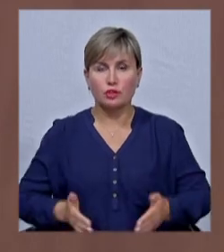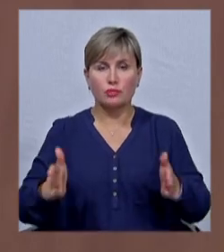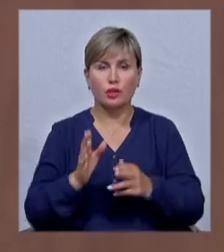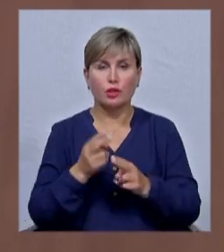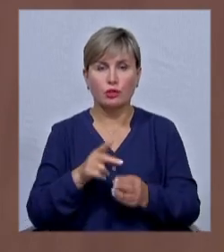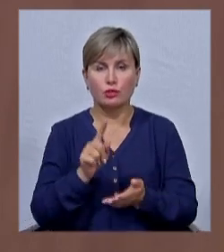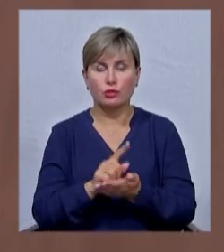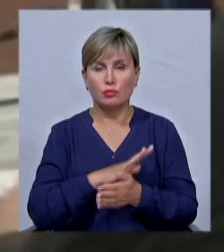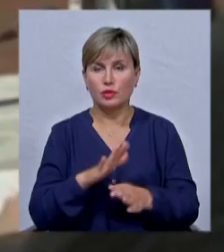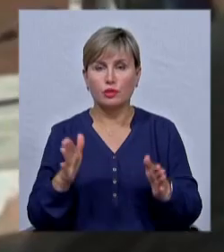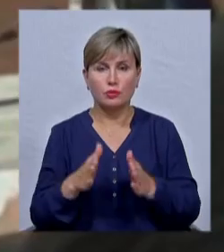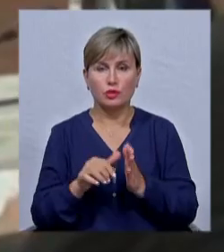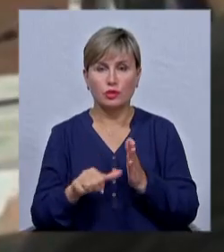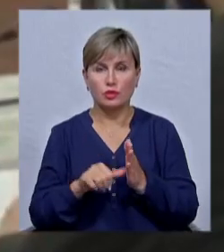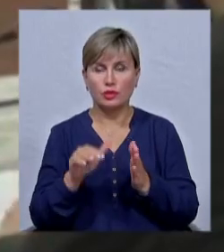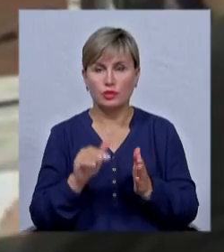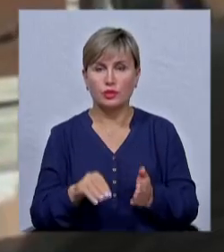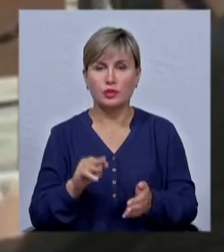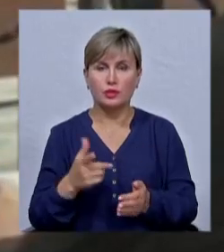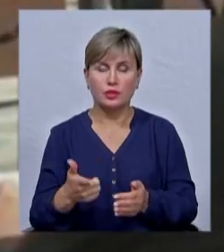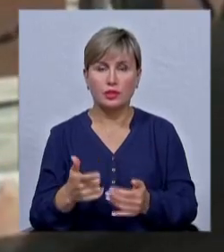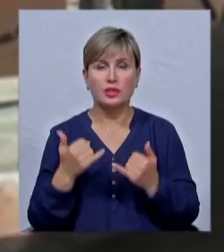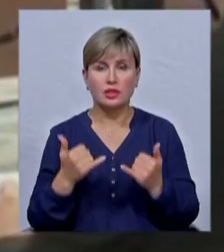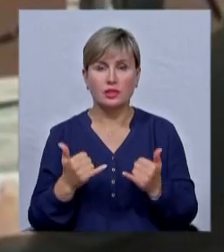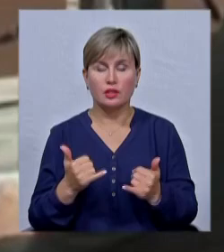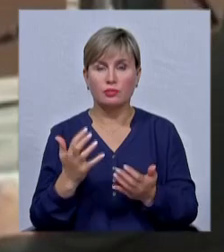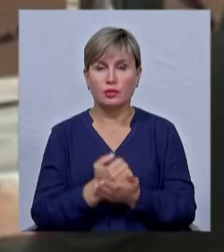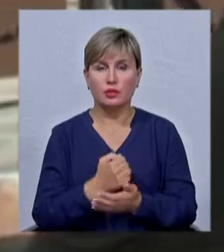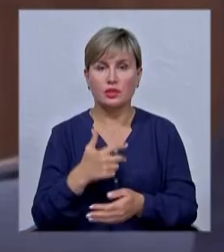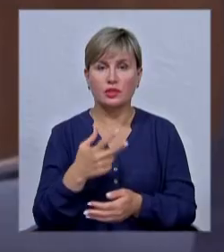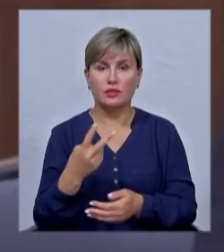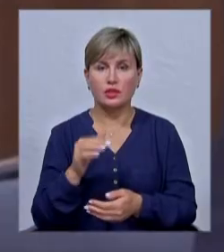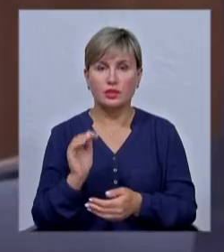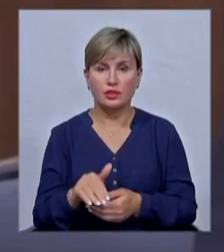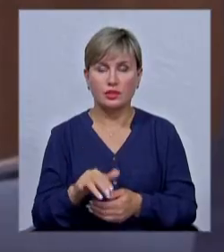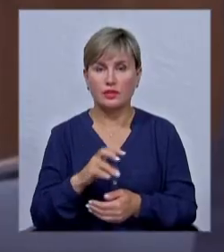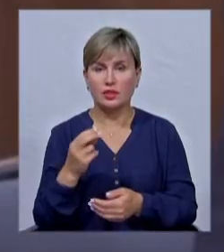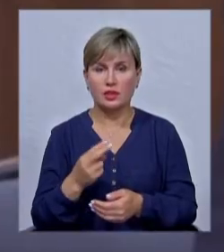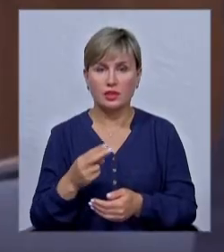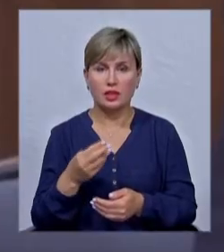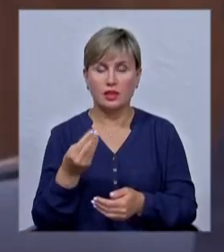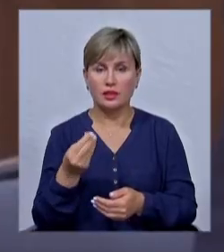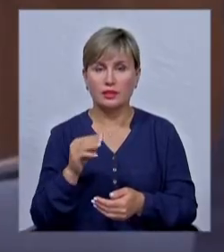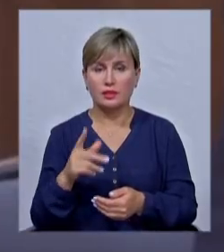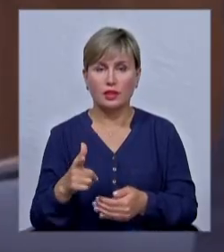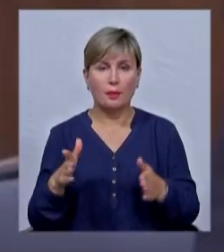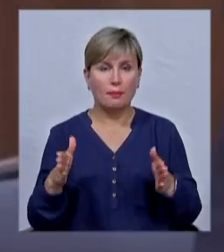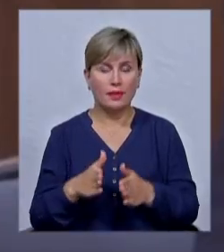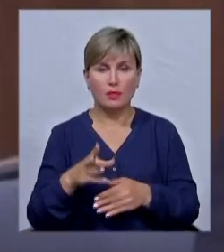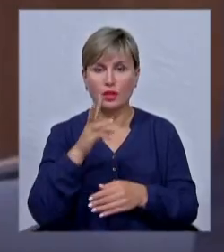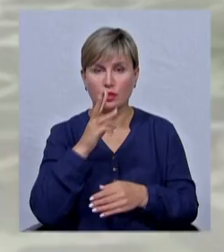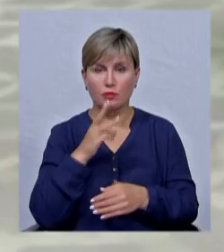должен быть не меньше 60 тысяч тенге сейчас он составляет 32000 в национальной валюте минимальную же